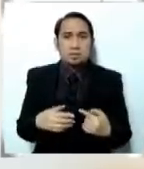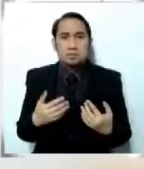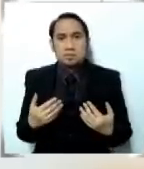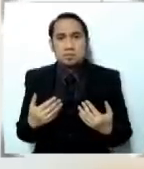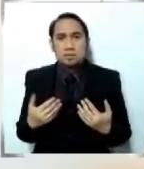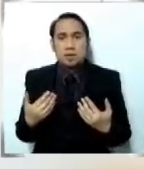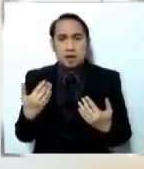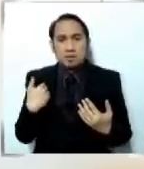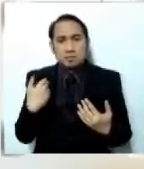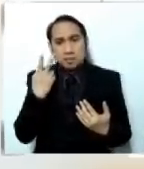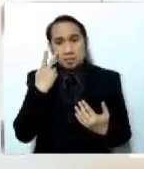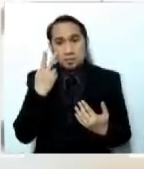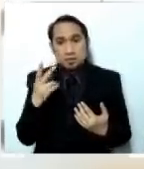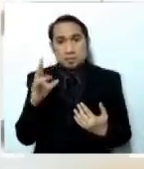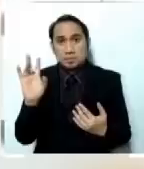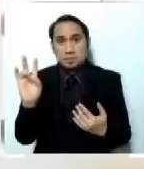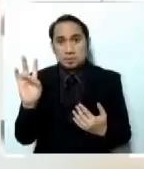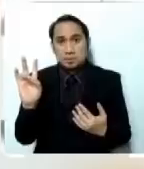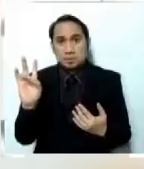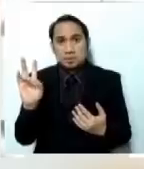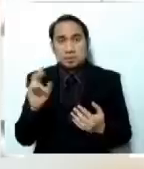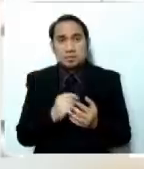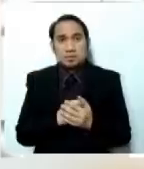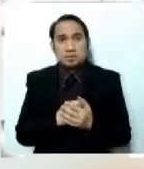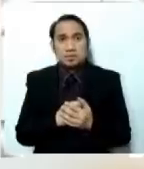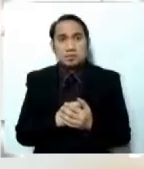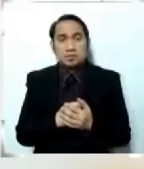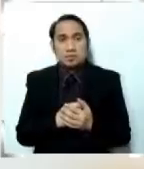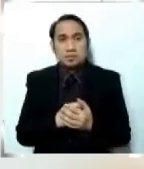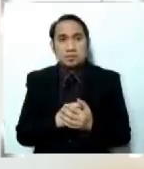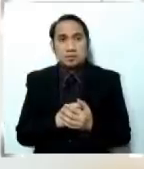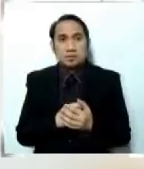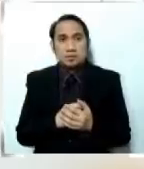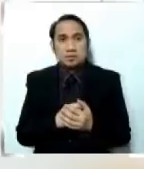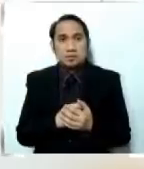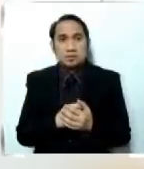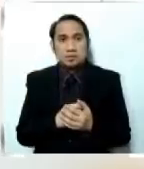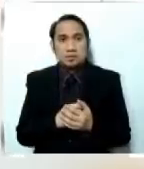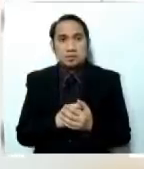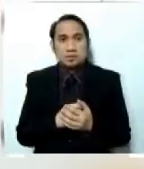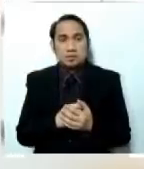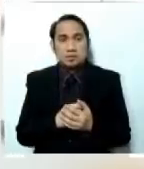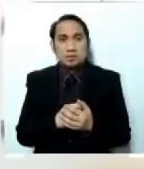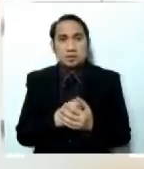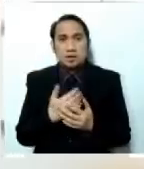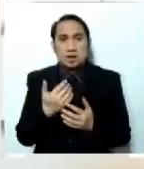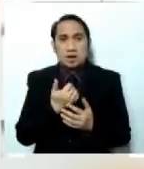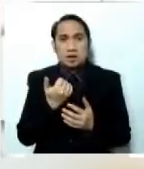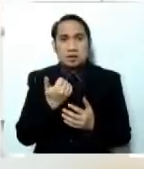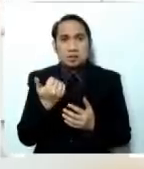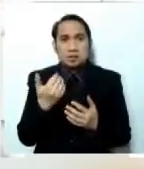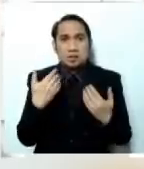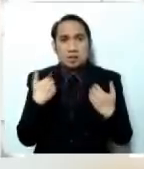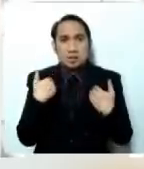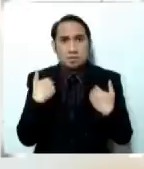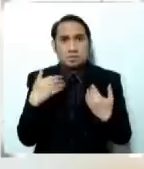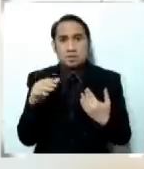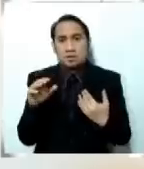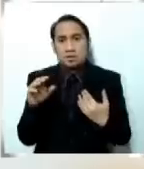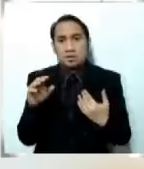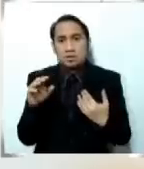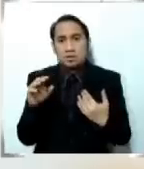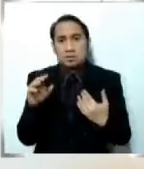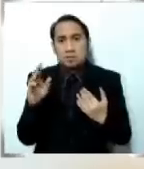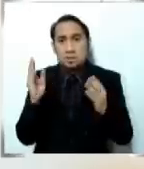makikita mo dyan yung 7 isla nila ngayon na artificial islands talaga. Mayroon pa nga dyan ang Malaysia, 5. So,